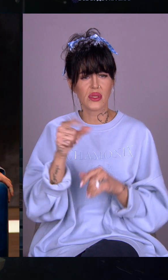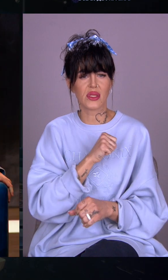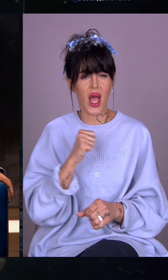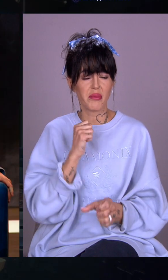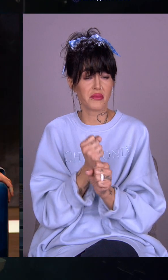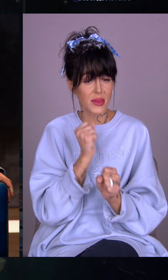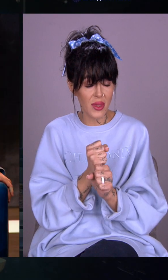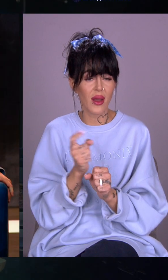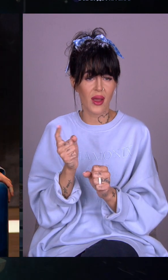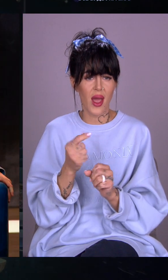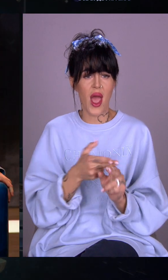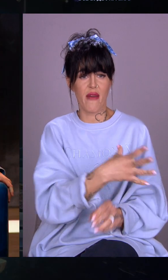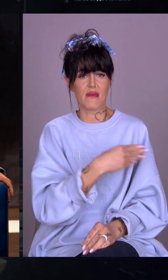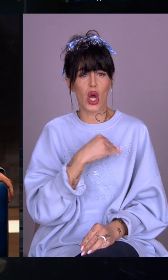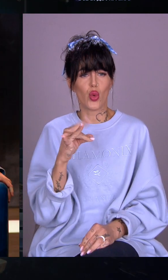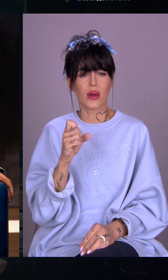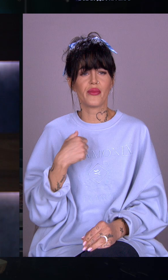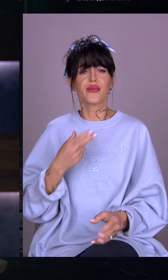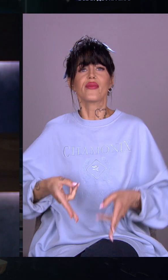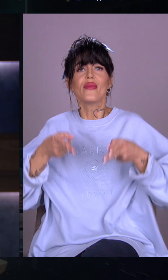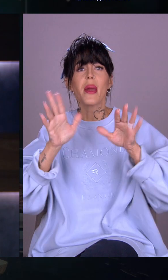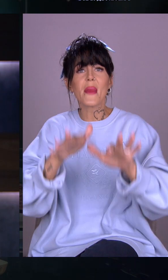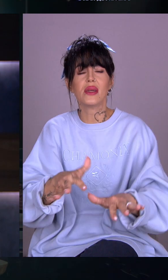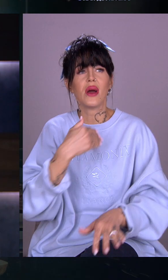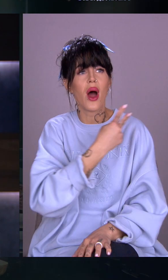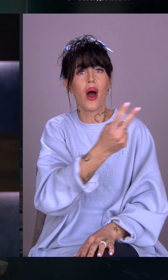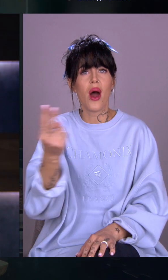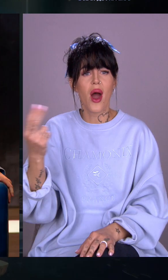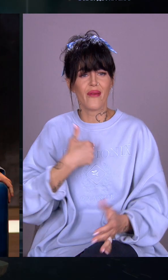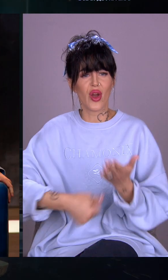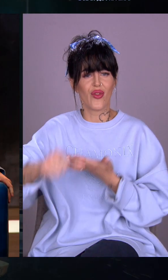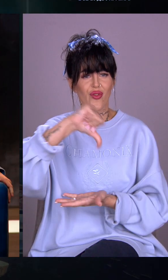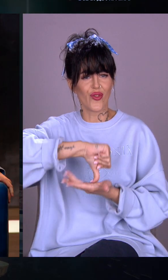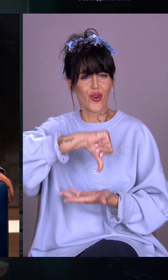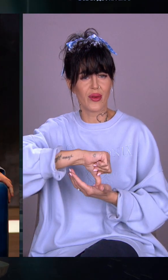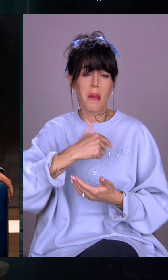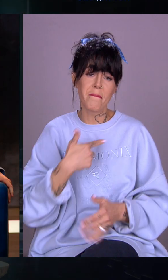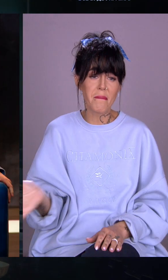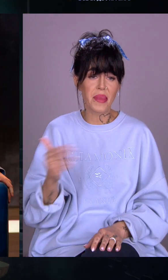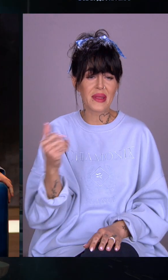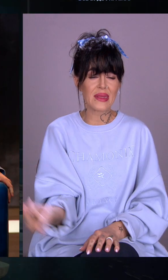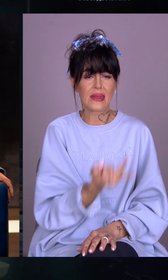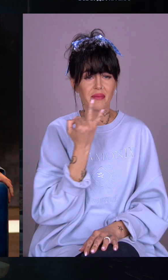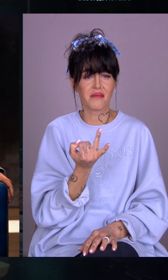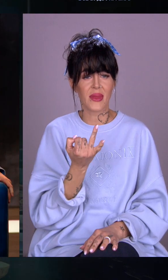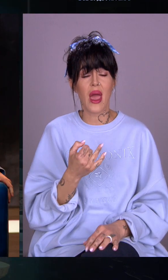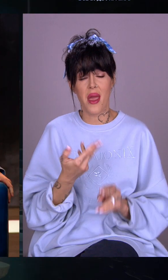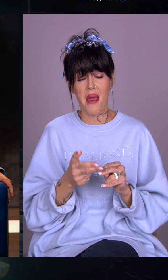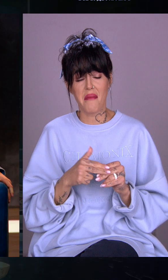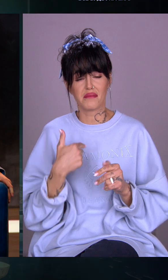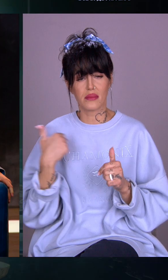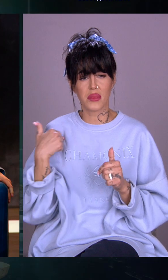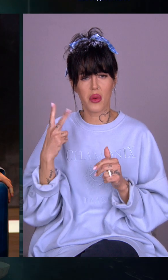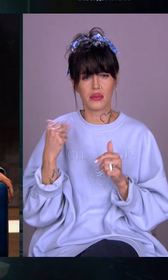поробили. А ми з Юрою заходимо в Дунай. Кажу, ну коли ми з тобою ще купаємося в Дунаї? Кажу, пішли, пішли. І з нами стоїть, за нами стоїть, тобто ми з